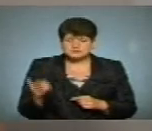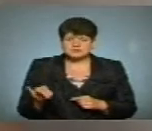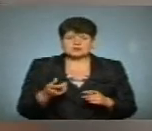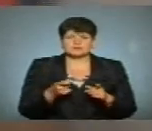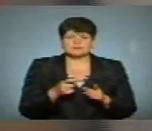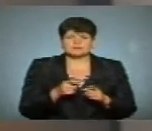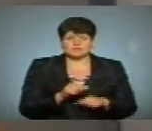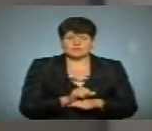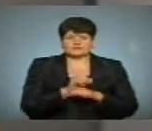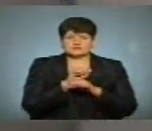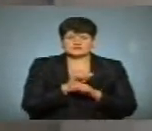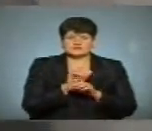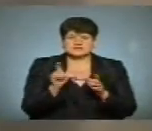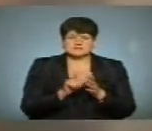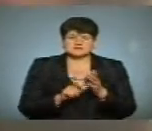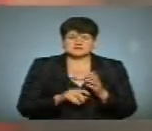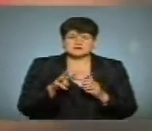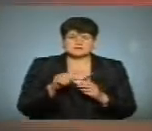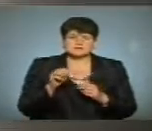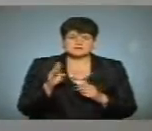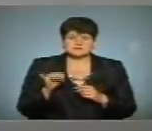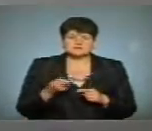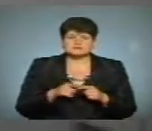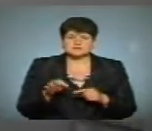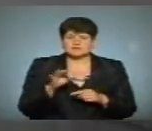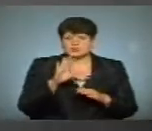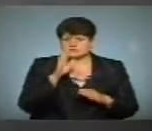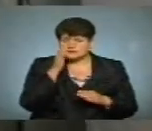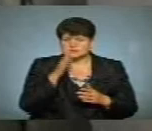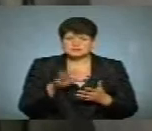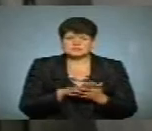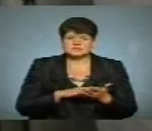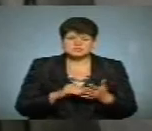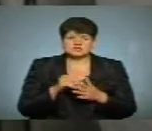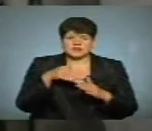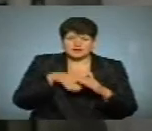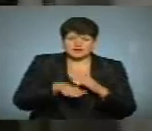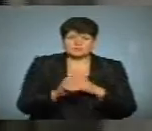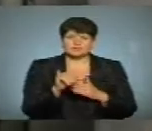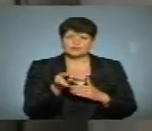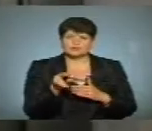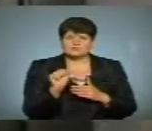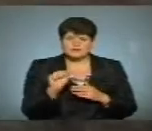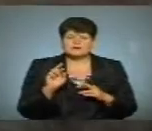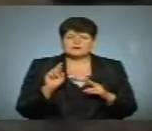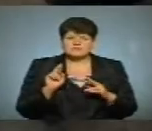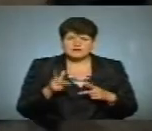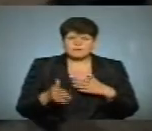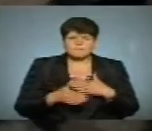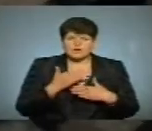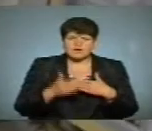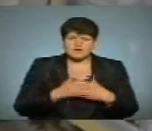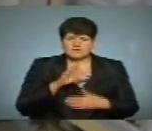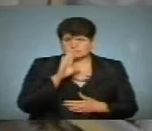повстанська пісня «Машин Гвери» про зраду, через яку НКВД-сти знищили Краївку УПА, та про те, як упівці покарали